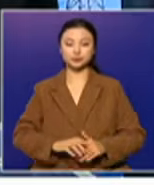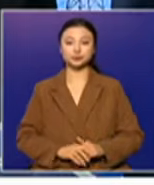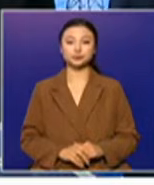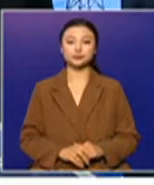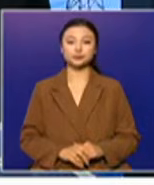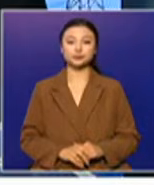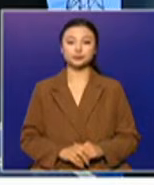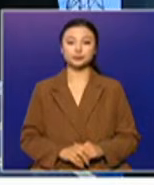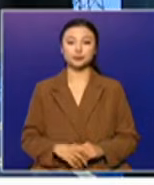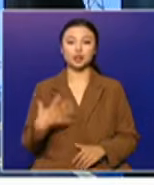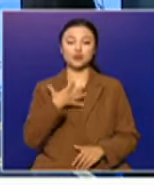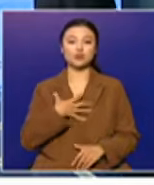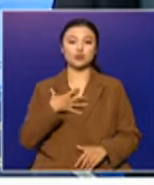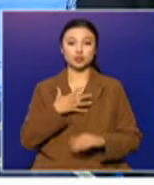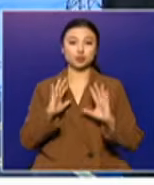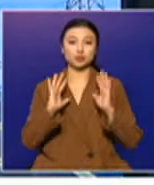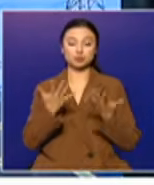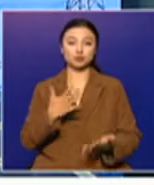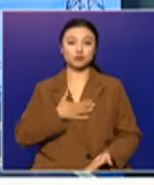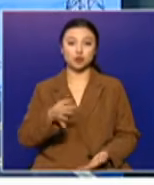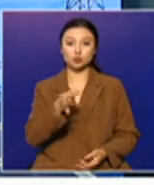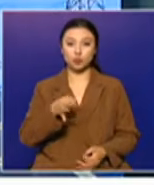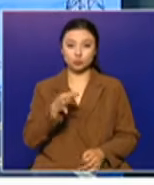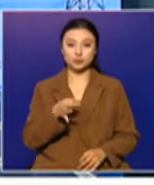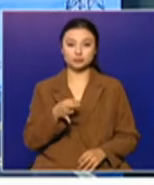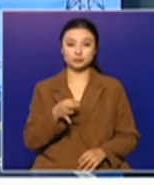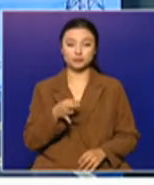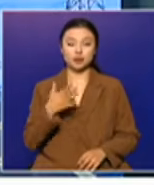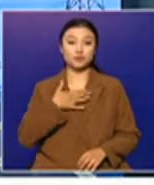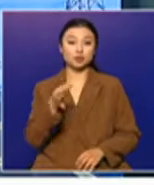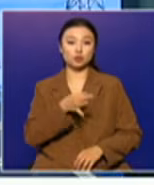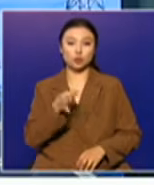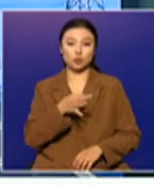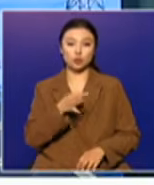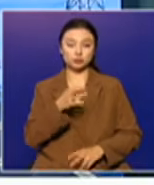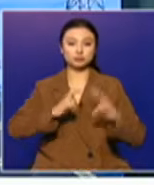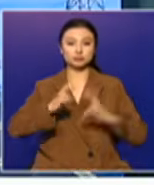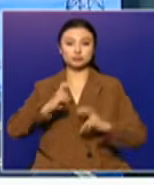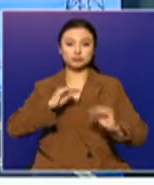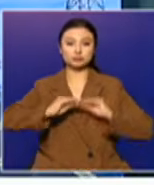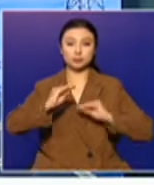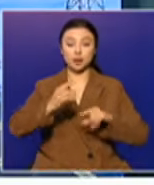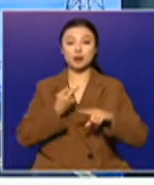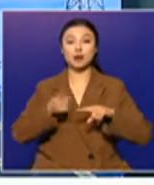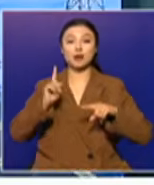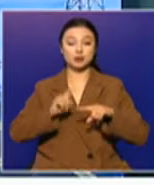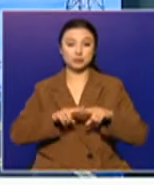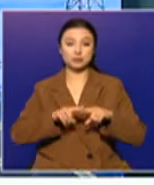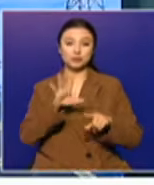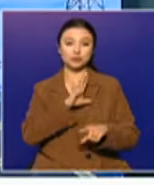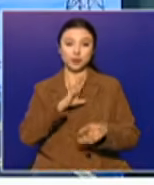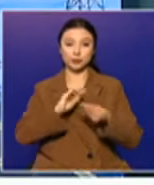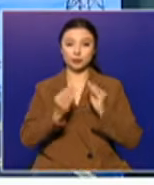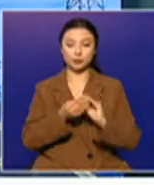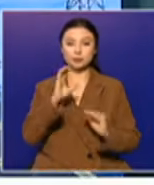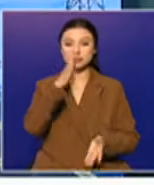Важное событие для нашей области. Біздің аймақ үшін маңызды оқиға. Біздің облыс индустриалды. Әйтсе де салада энергия тапшылығы бар. Сондықтан